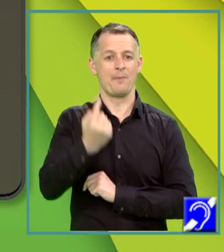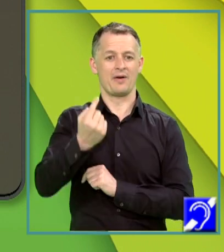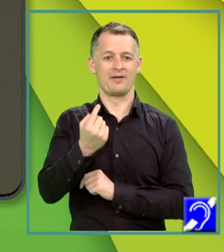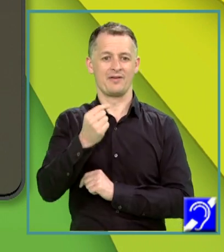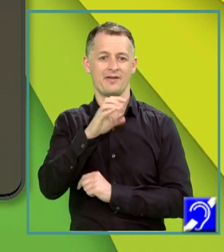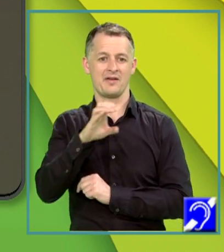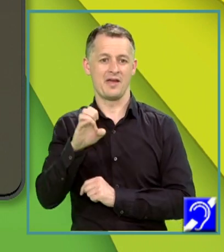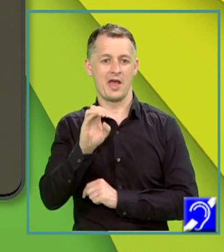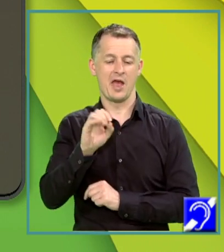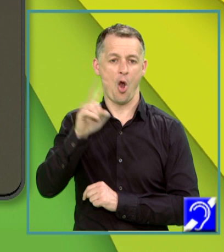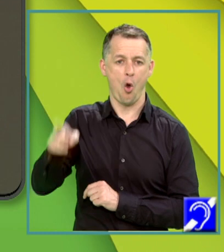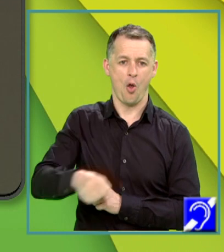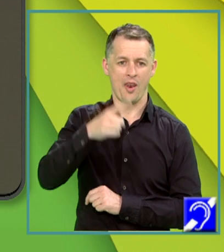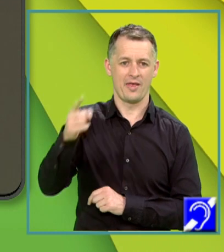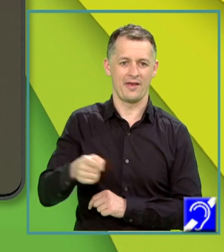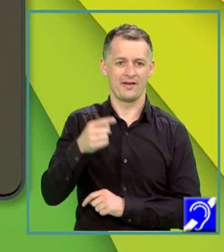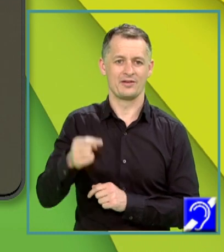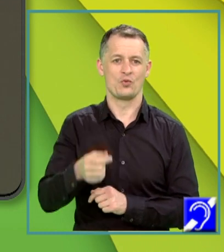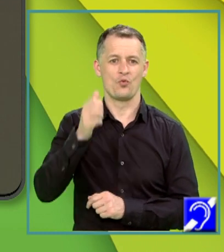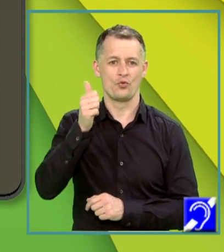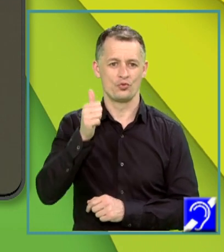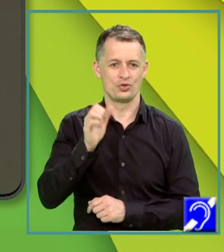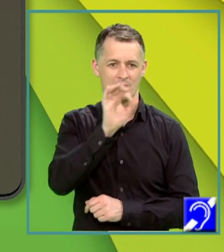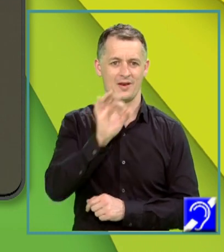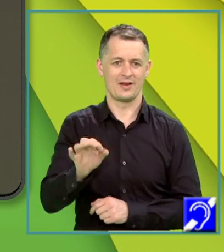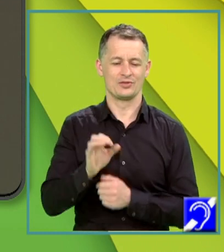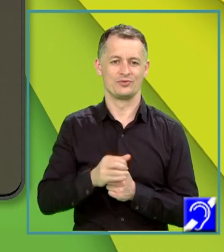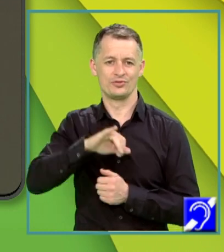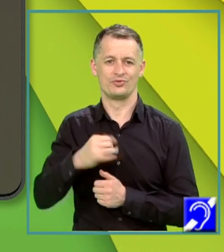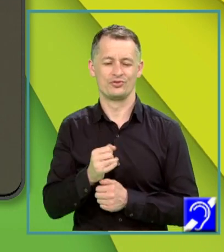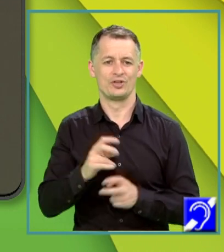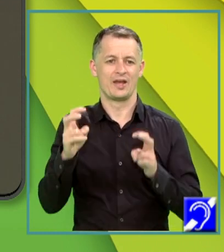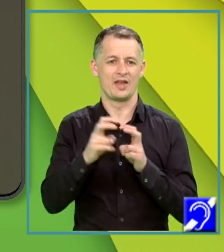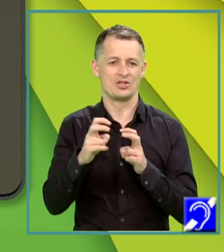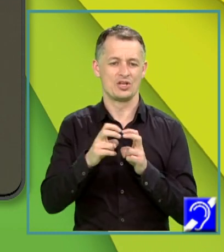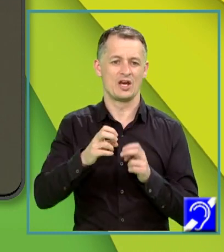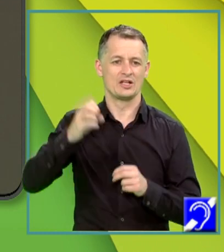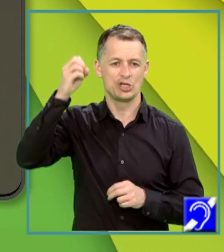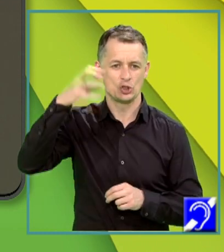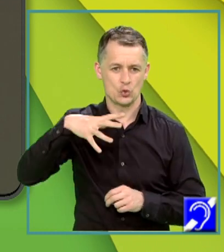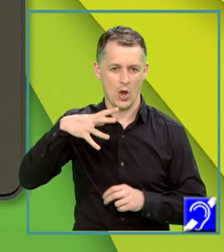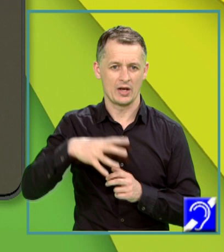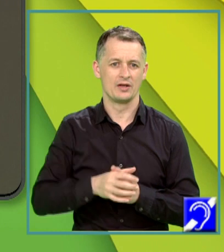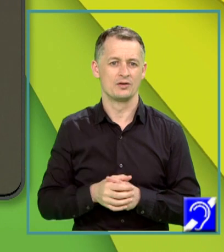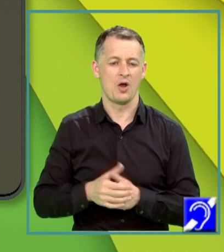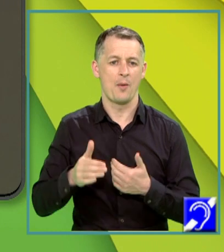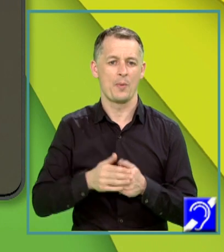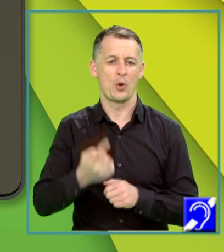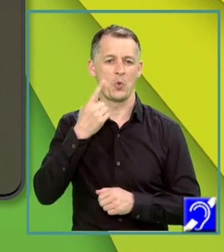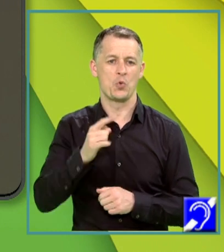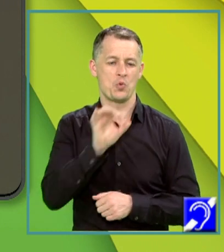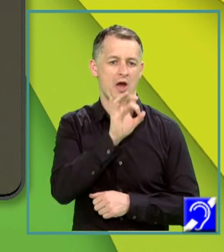regăseam în anul 2006 cu 11% și de asemenea energia solară cu aproximativ 1%